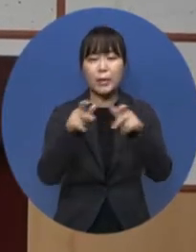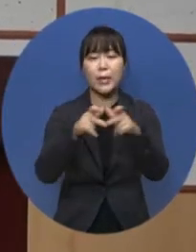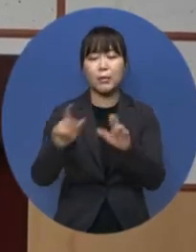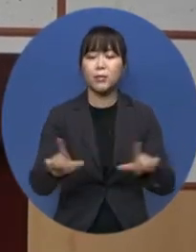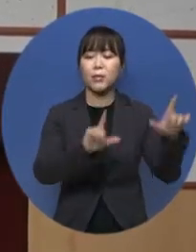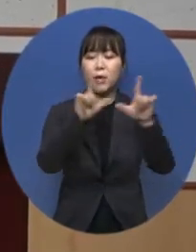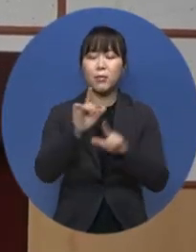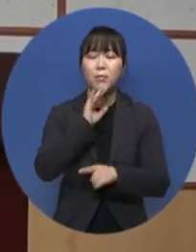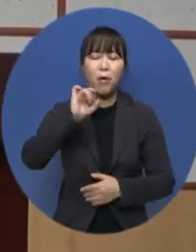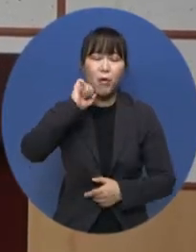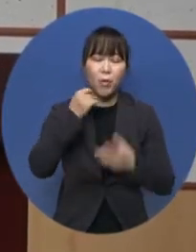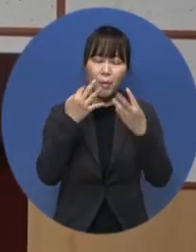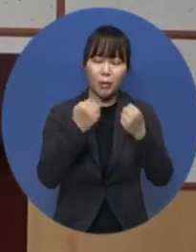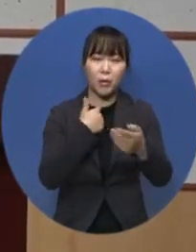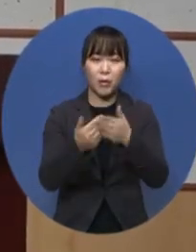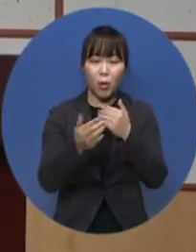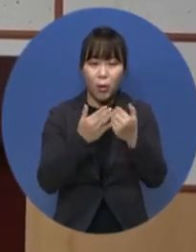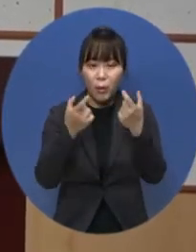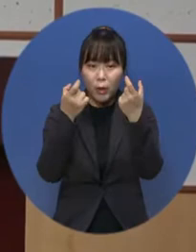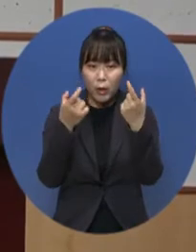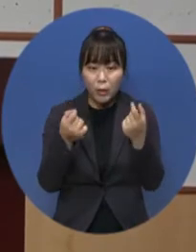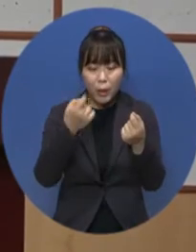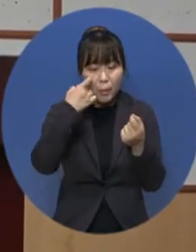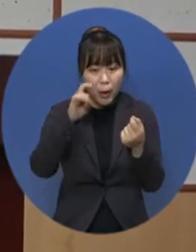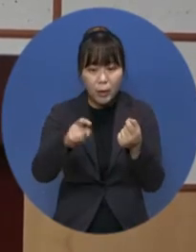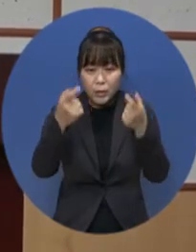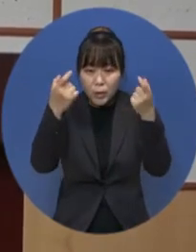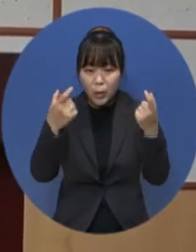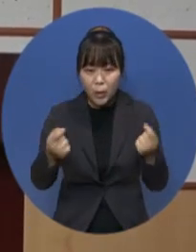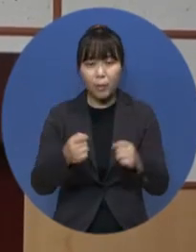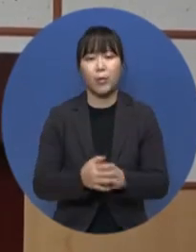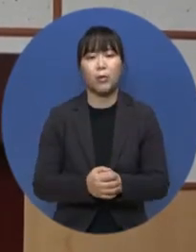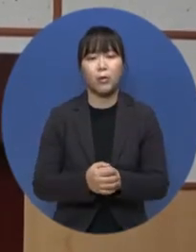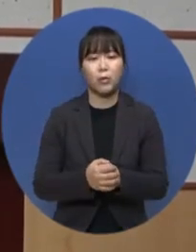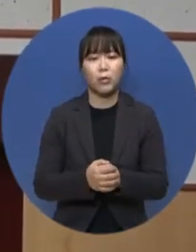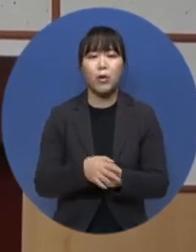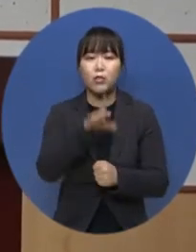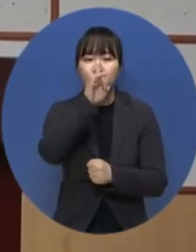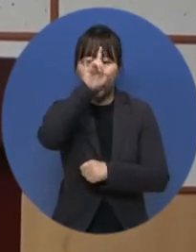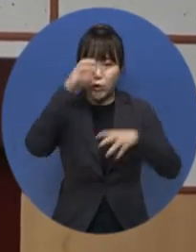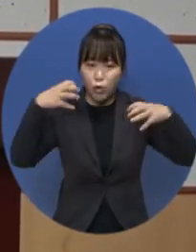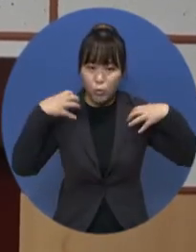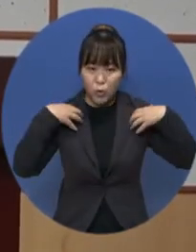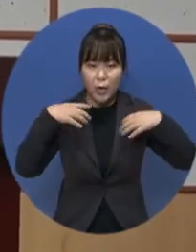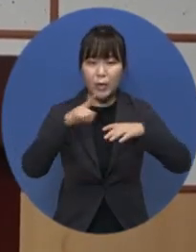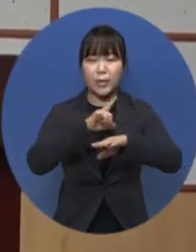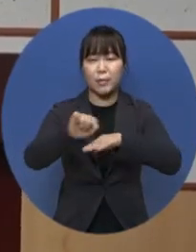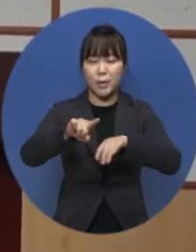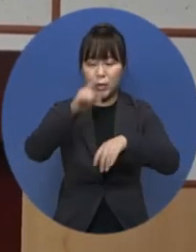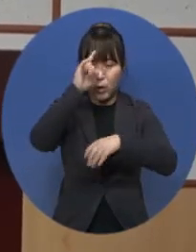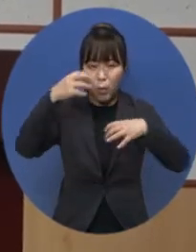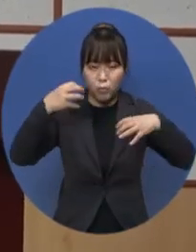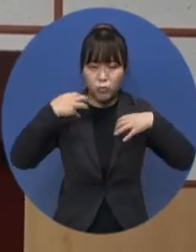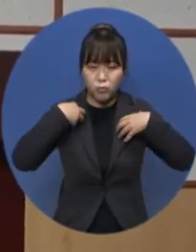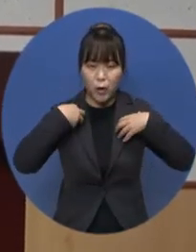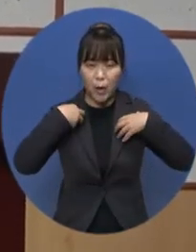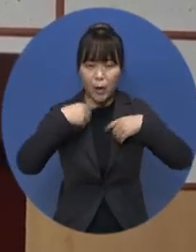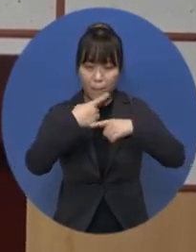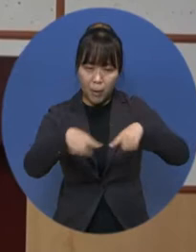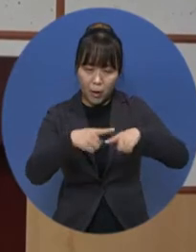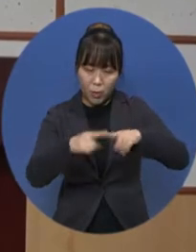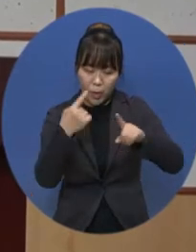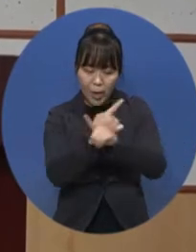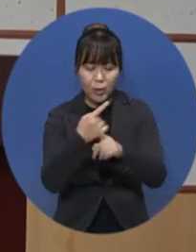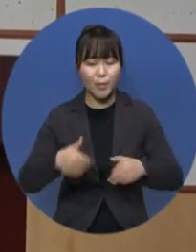삶에 많은 어려움을 겪게 한 사실들이 드러나 이에 대한 중앙정부와 지자체의 대응을 평가하고